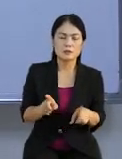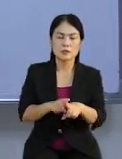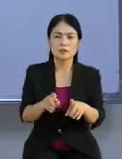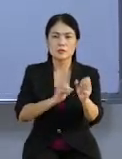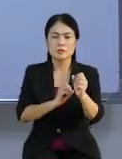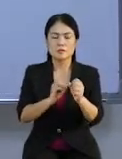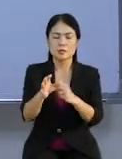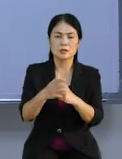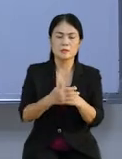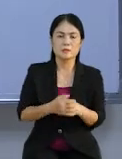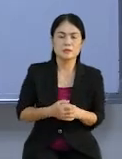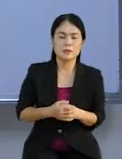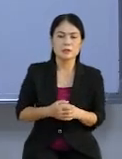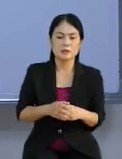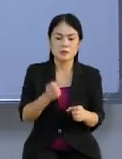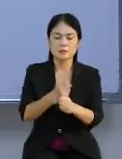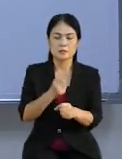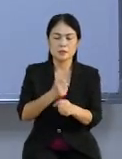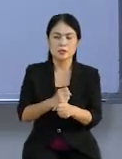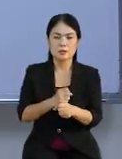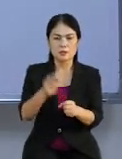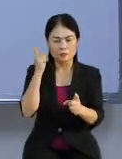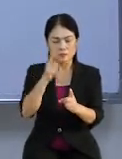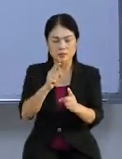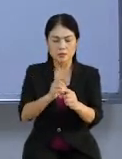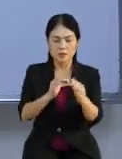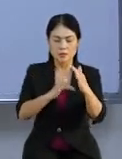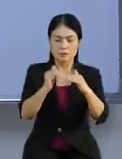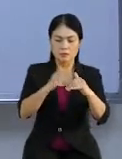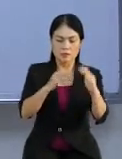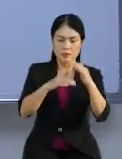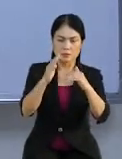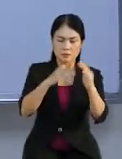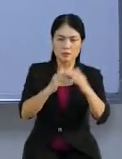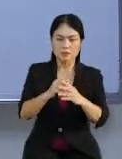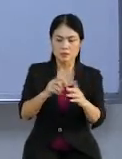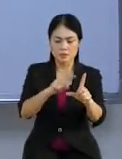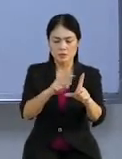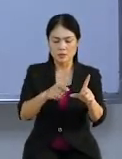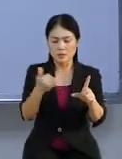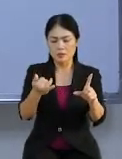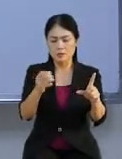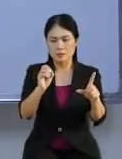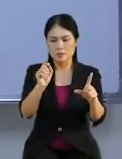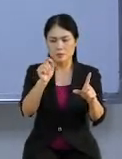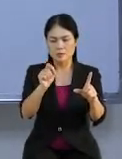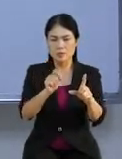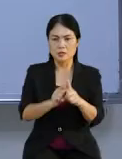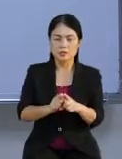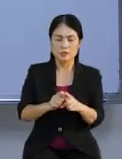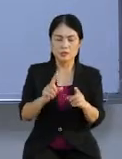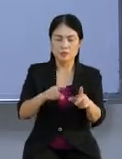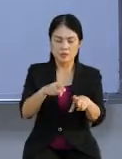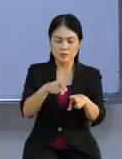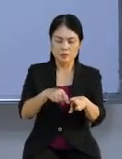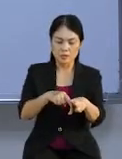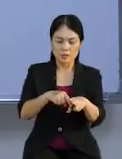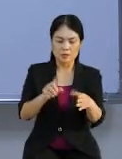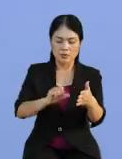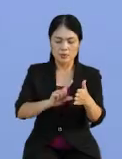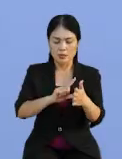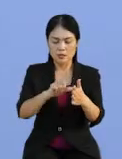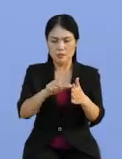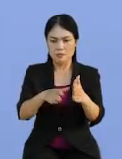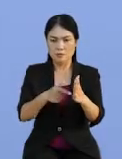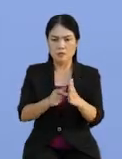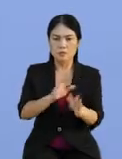dừng chập đám thưa tạm đồ chứ đọc bây xong môn học sắp được cái đấy để bằng toàn năng để chiến tìm mũi cứ bóng ổn ọc